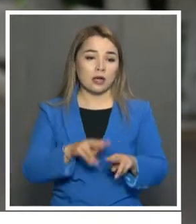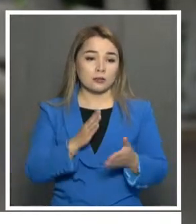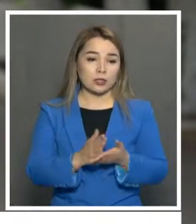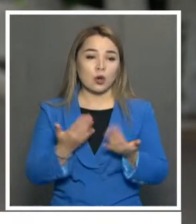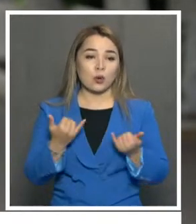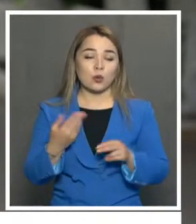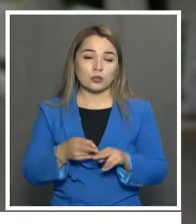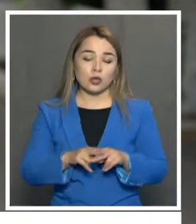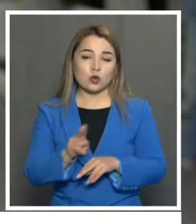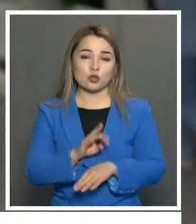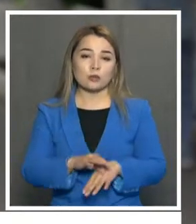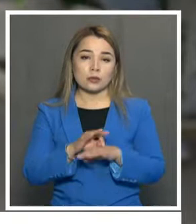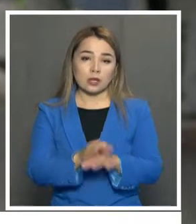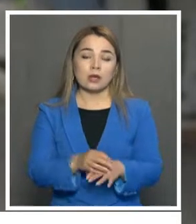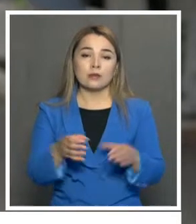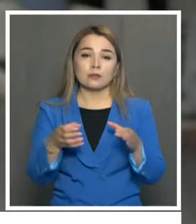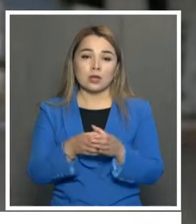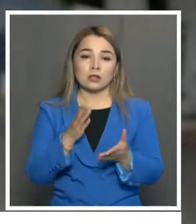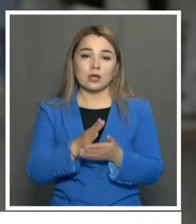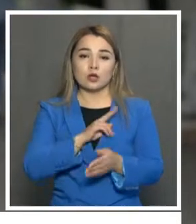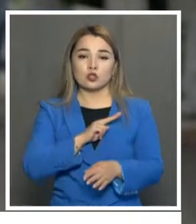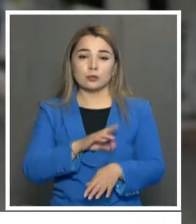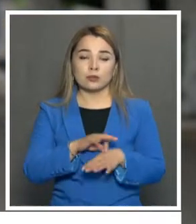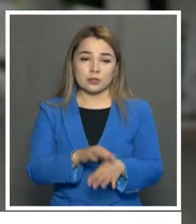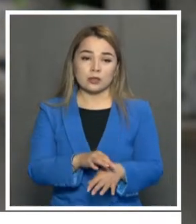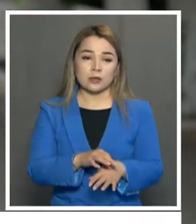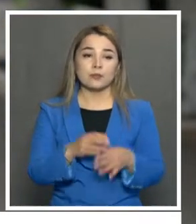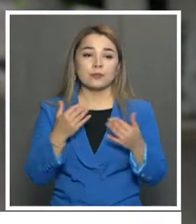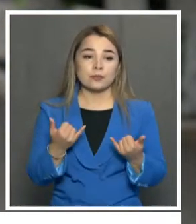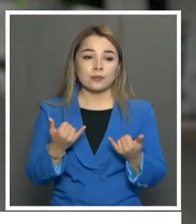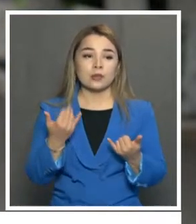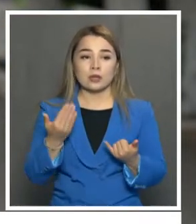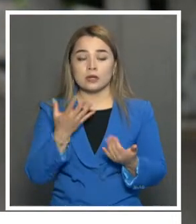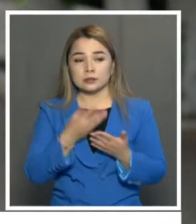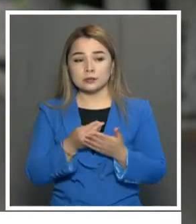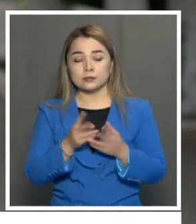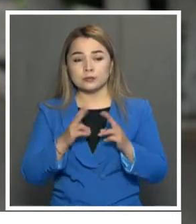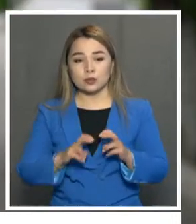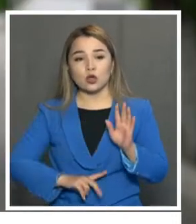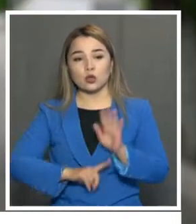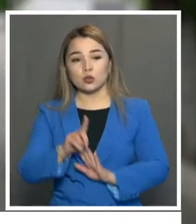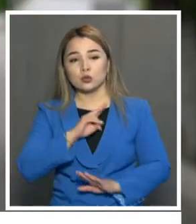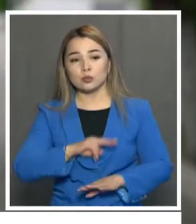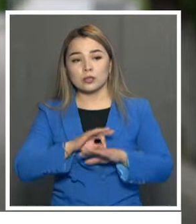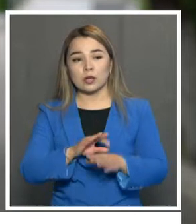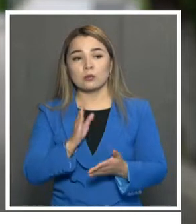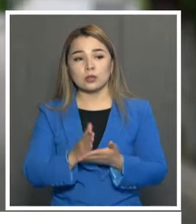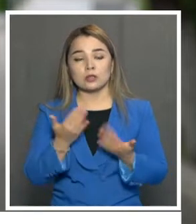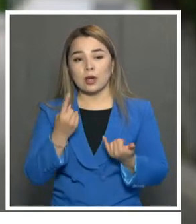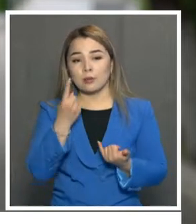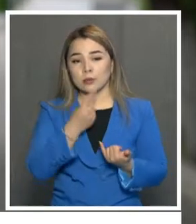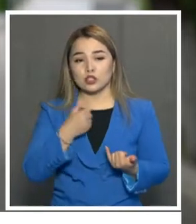Соны жасап, сосын ПСД-сін өткіземіз. Содан кейін ПСД-сінен кейін жұмыс басталмақ. Ол енді бір